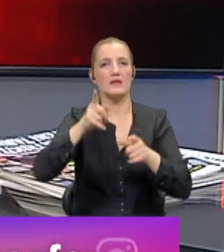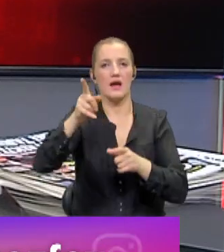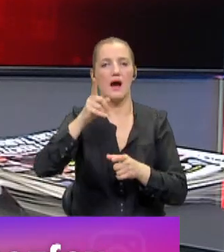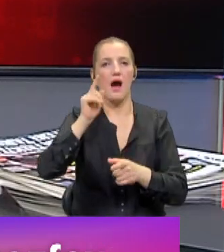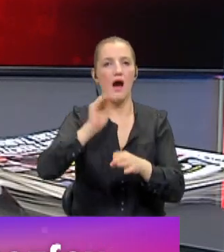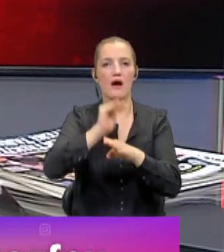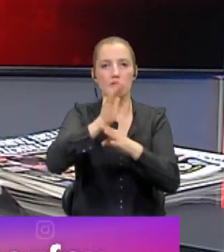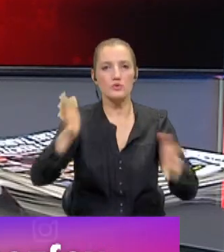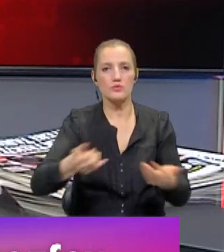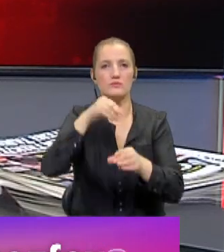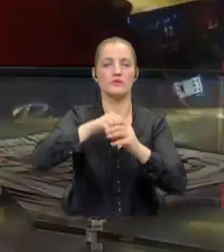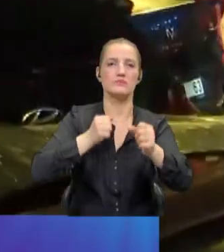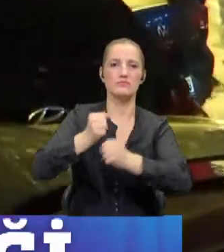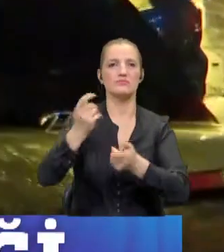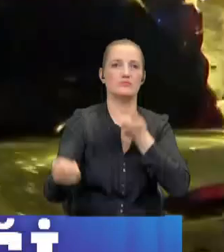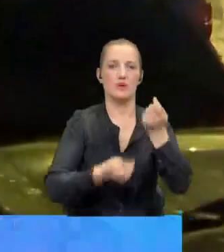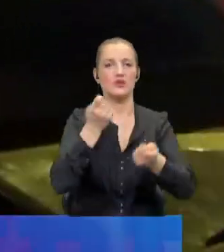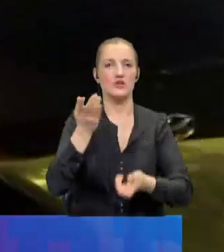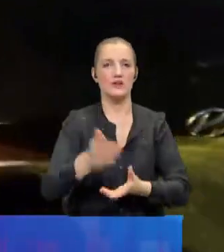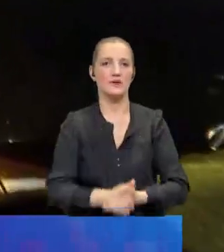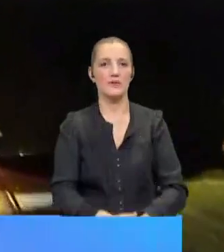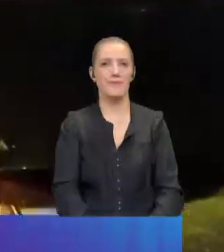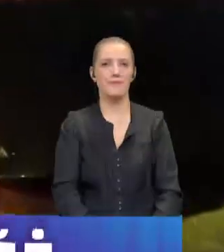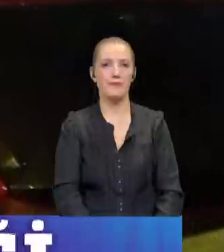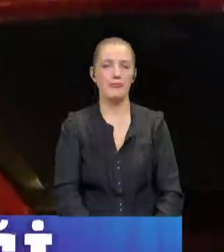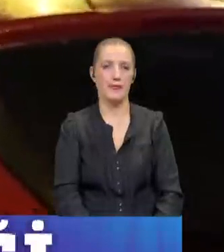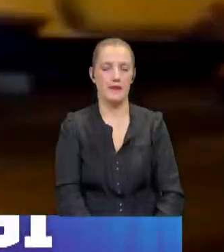Pazarı yaşandı abone ol